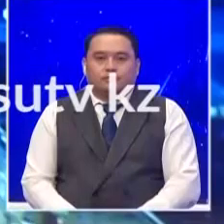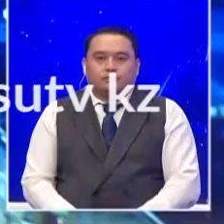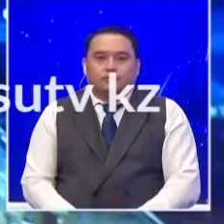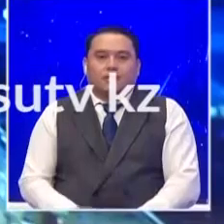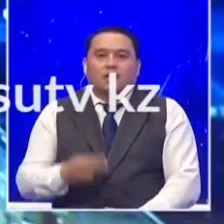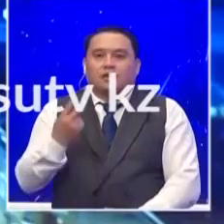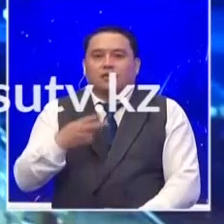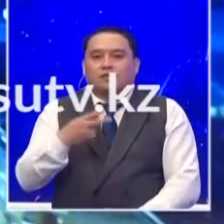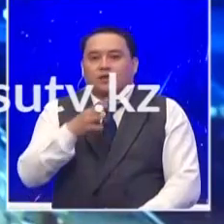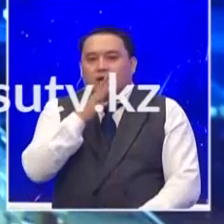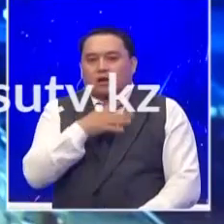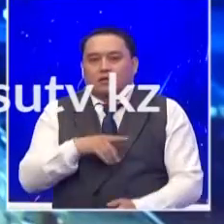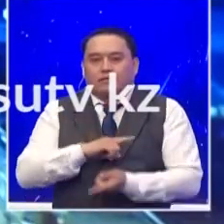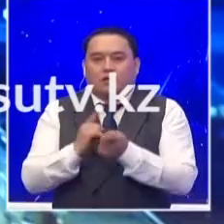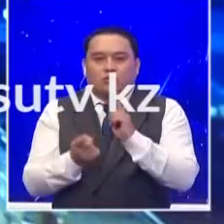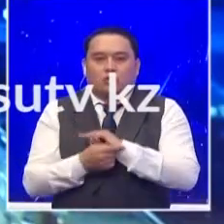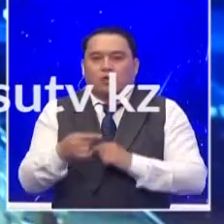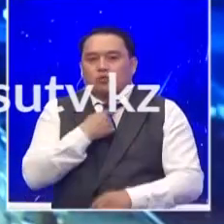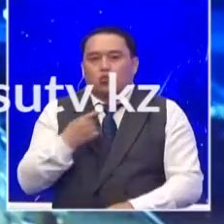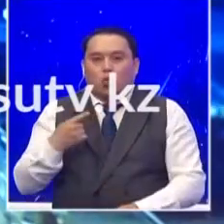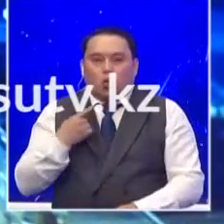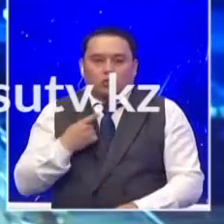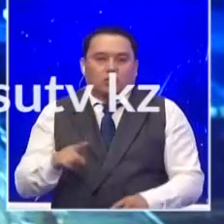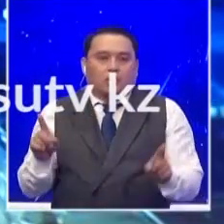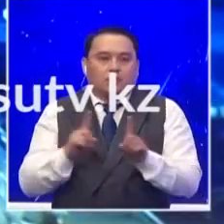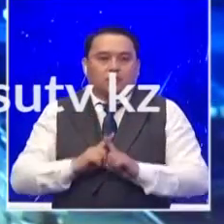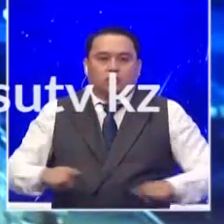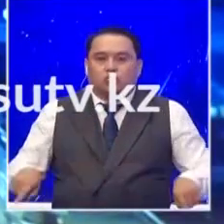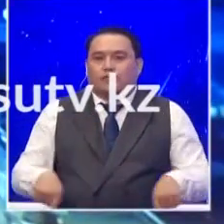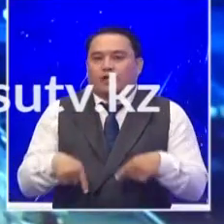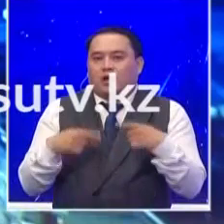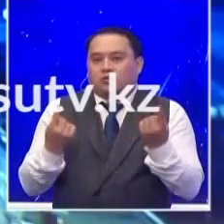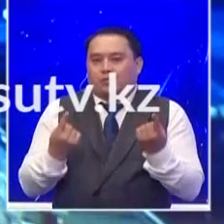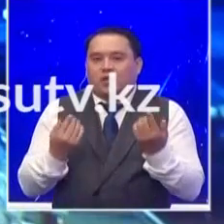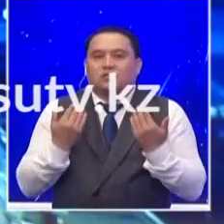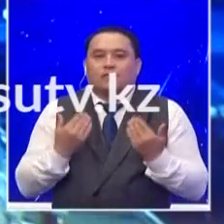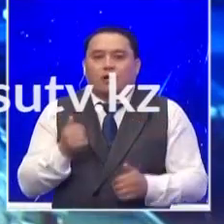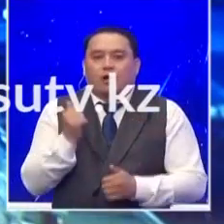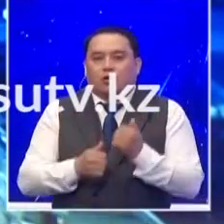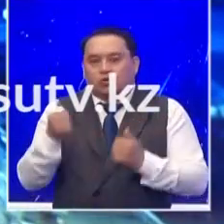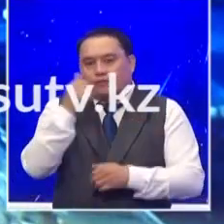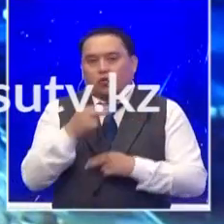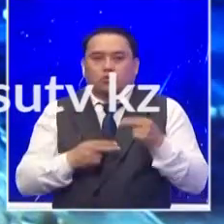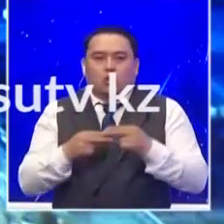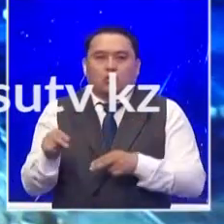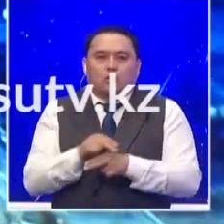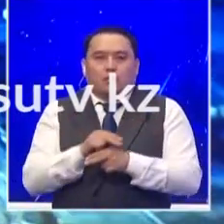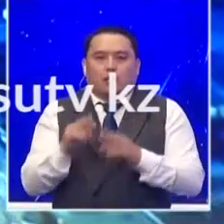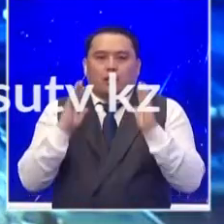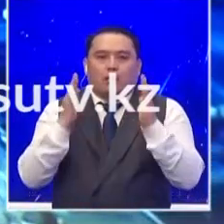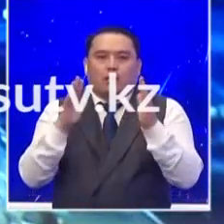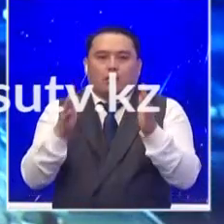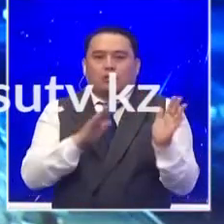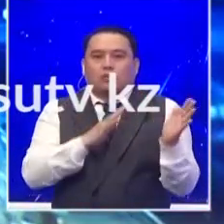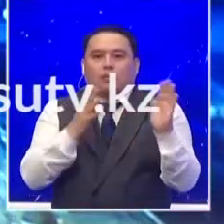За последние 20 лет внешний облик города Талдыкурган преобразился до неузнаваемости. Ежегодно здесь строились и реконструировались